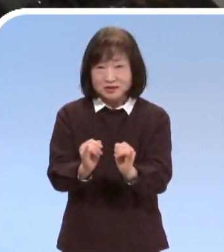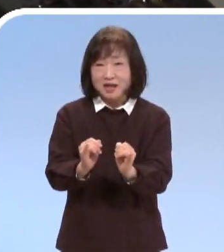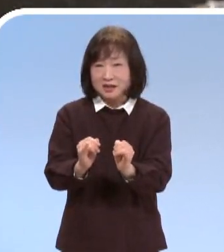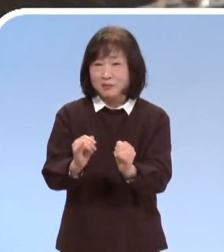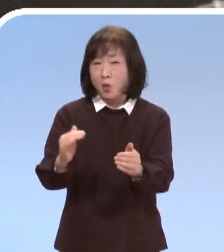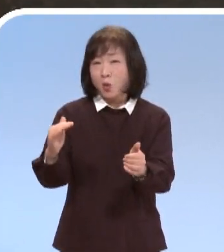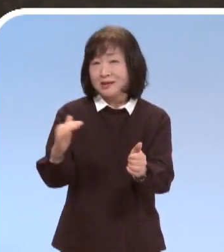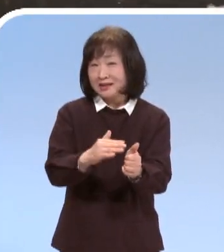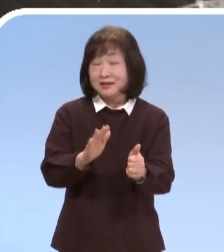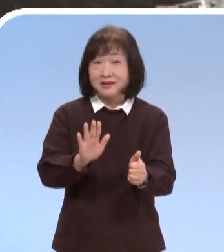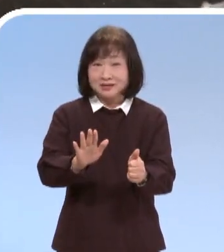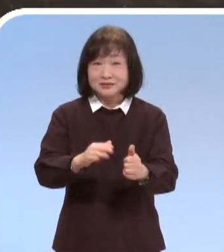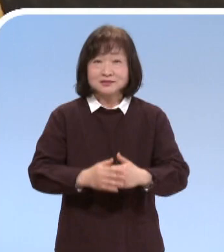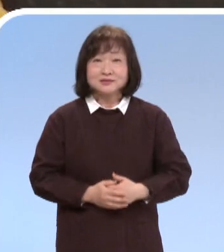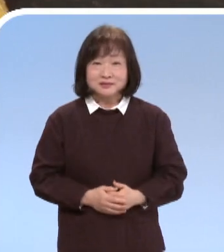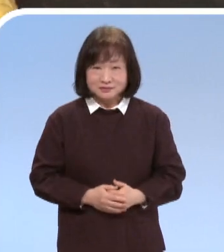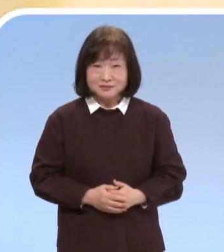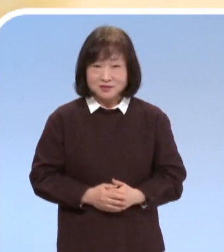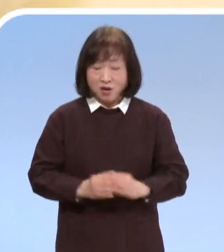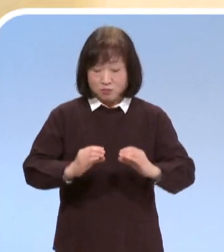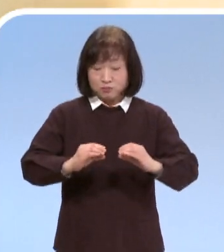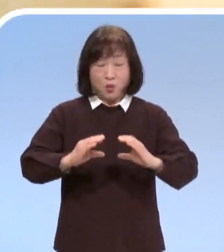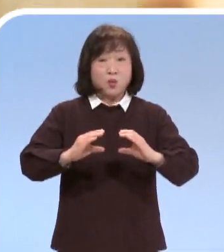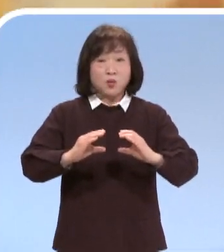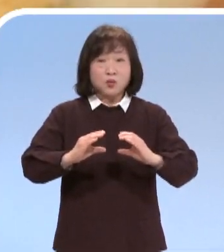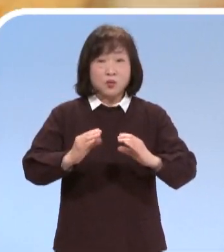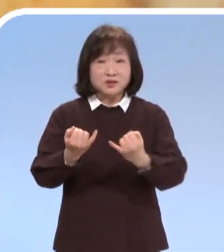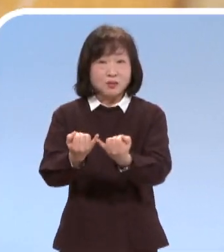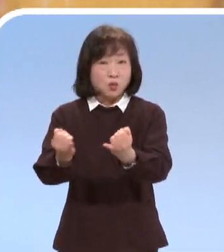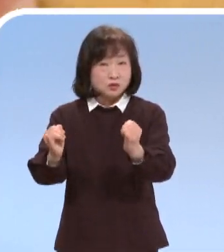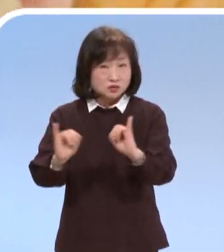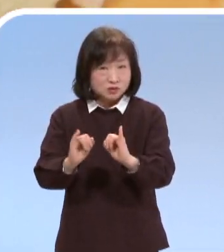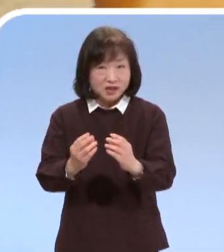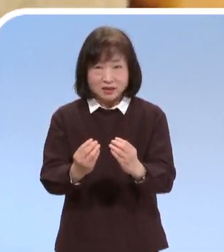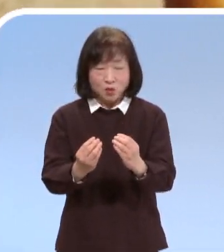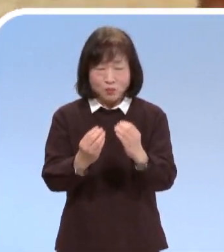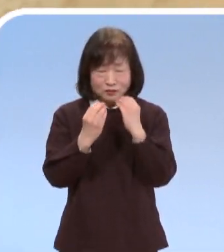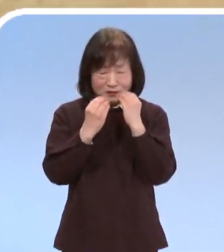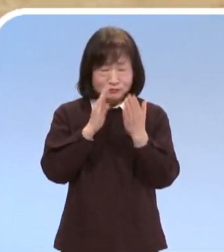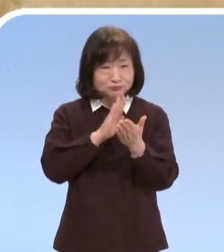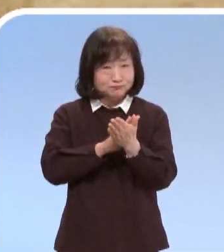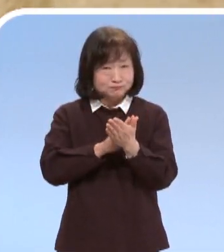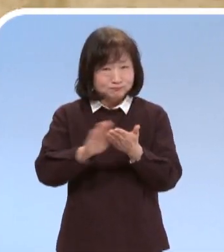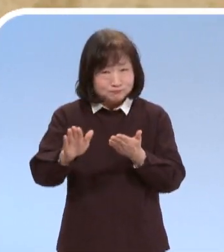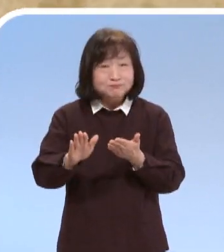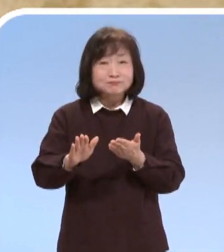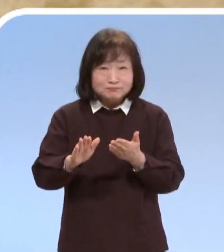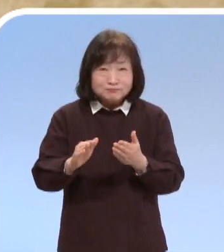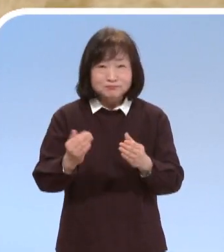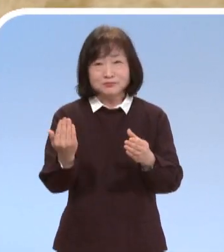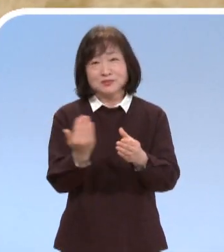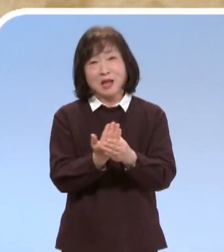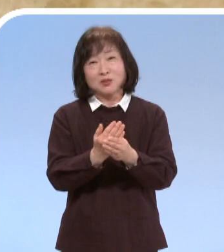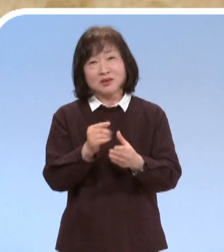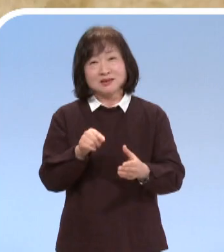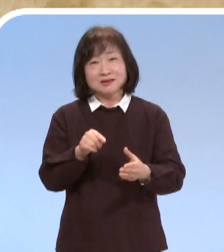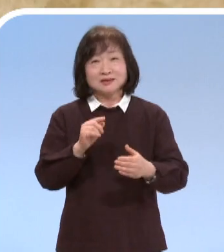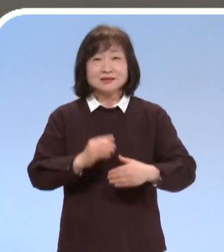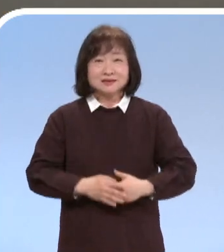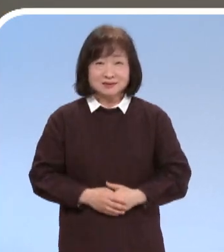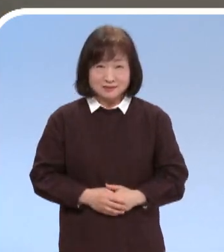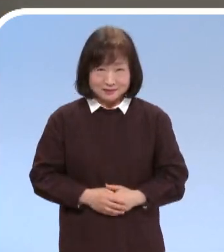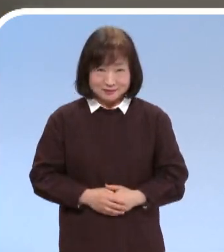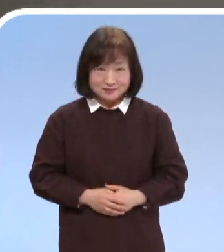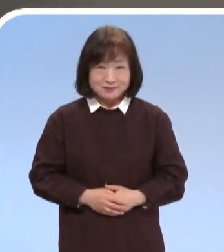性に人気が高いそうです。 ボリュームもあるんですけど、女性でもペロリと食べてしまえるようなサンドイッチです。